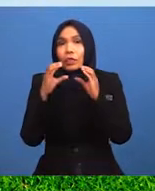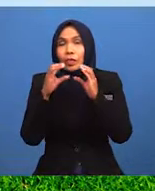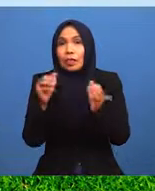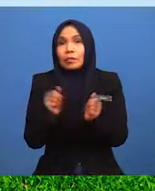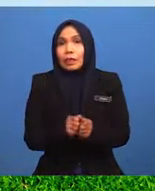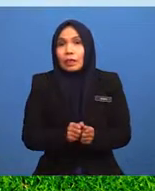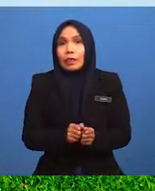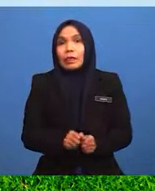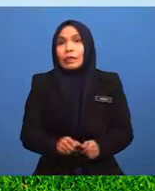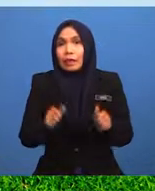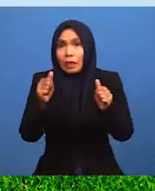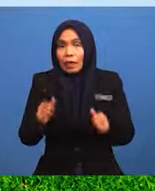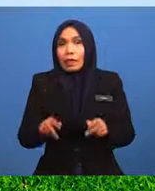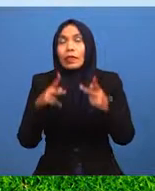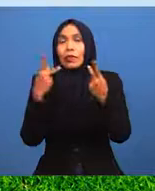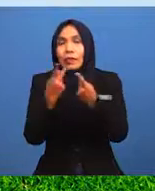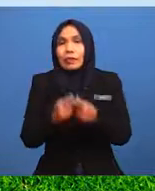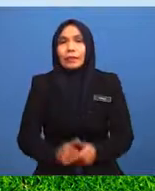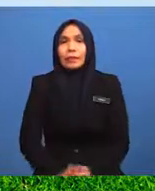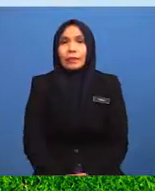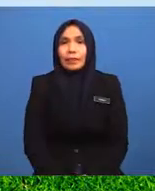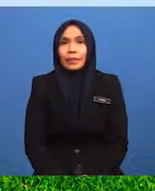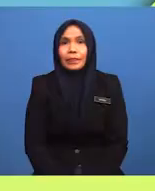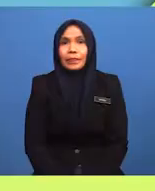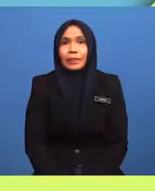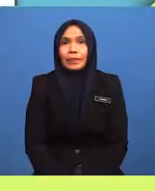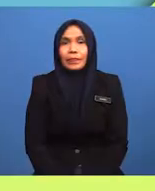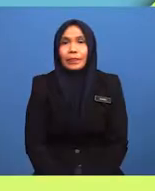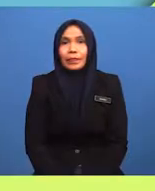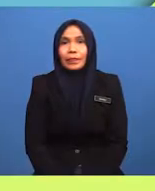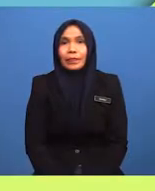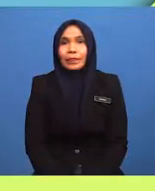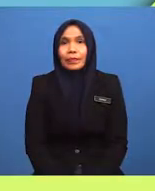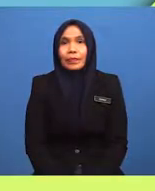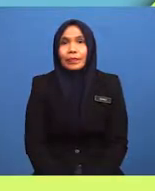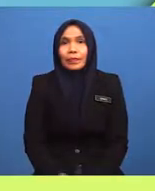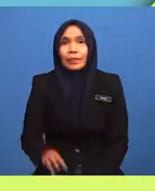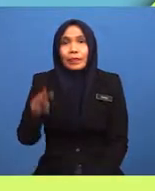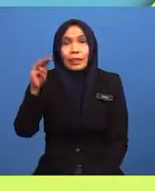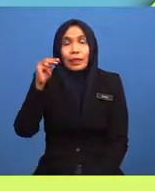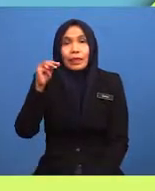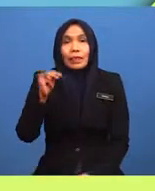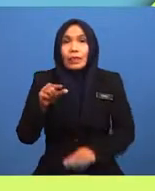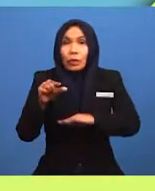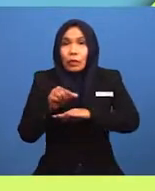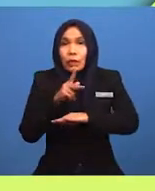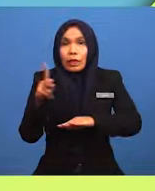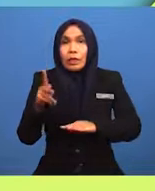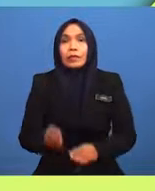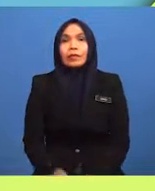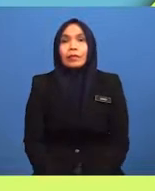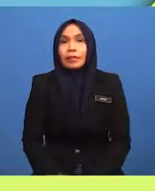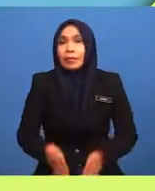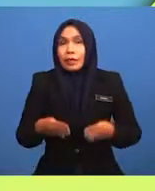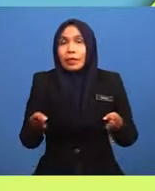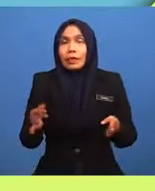Murid-murid, jom kita mendengar situasi berikut. Malini menggunakan bahasa yang